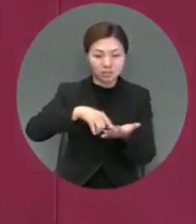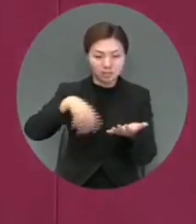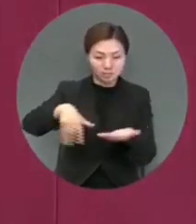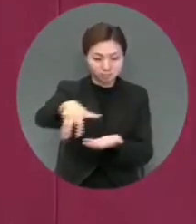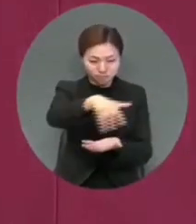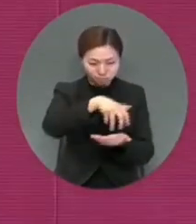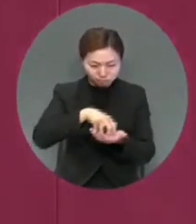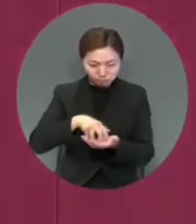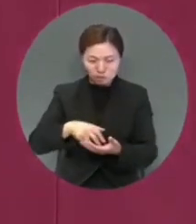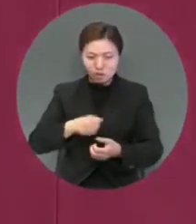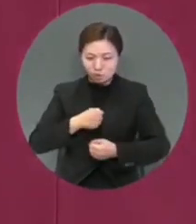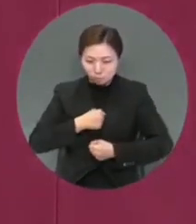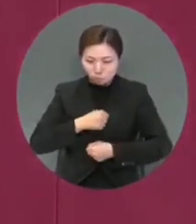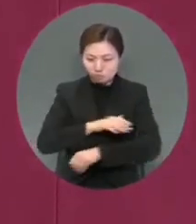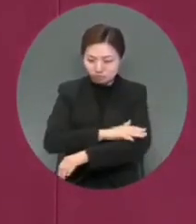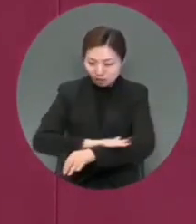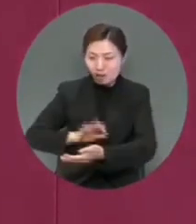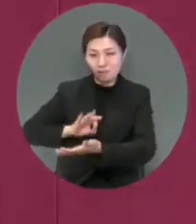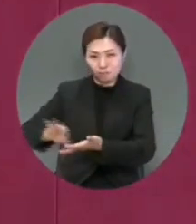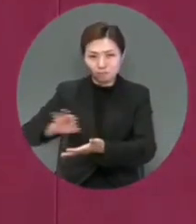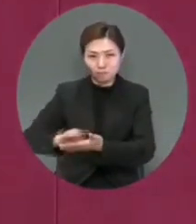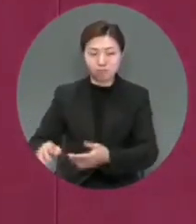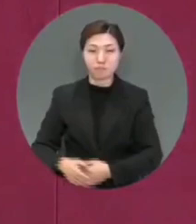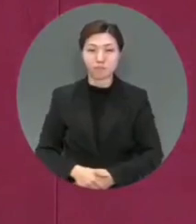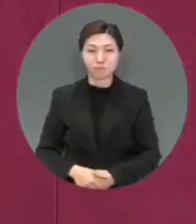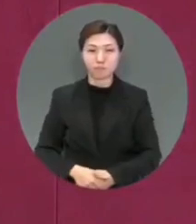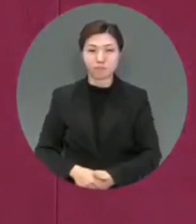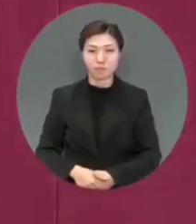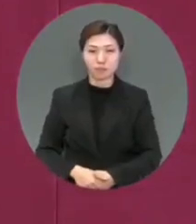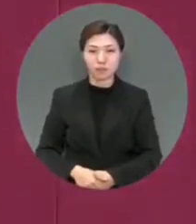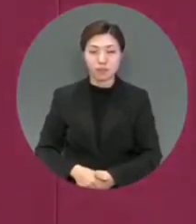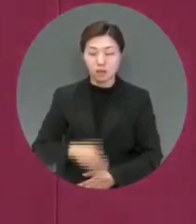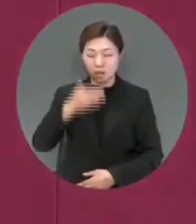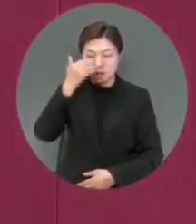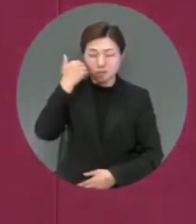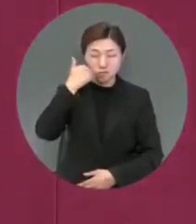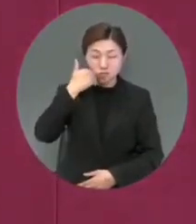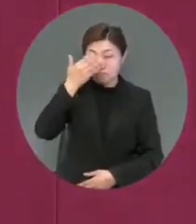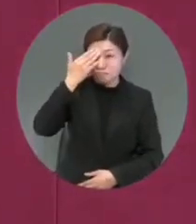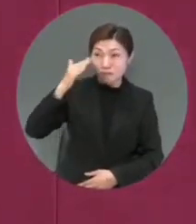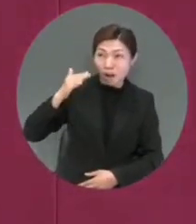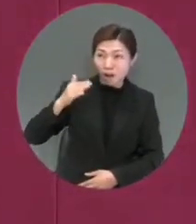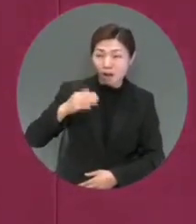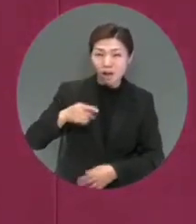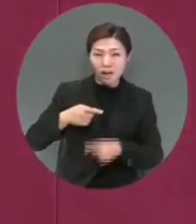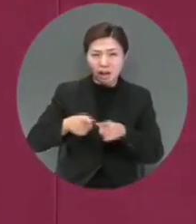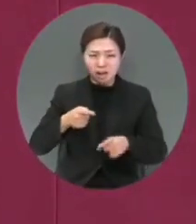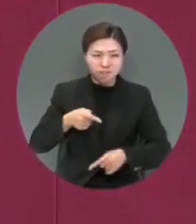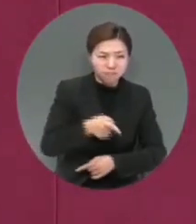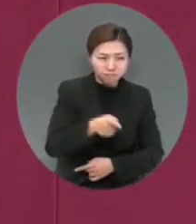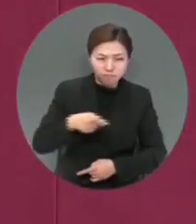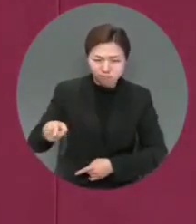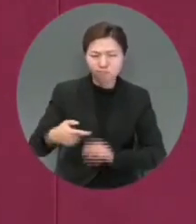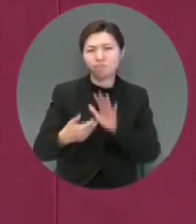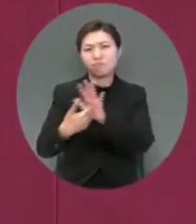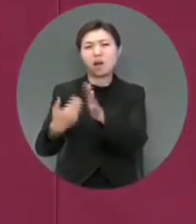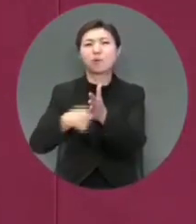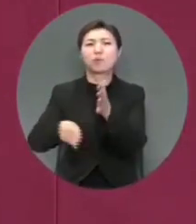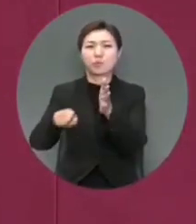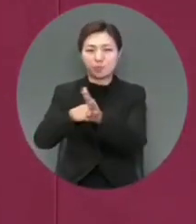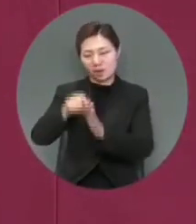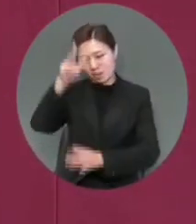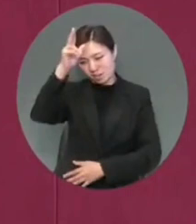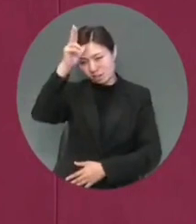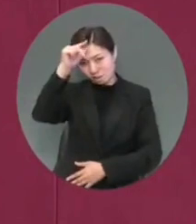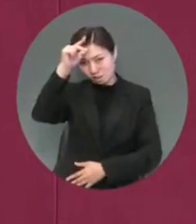범죄에 신속하게 대응하기 위해 경찰 조직을 치안 중심으로 개편하고 이에 맞는 경찰